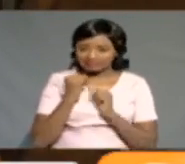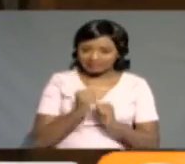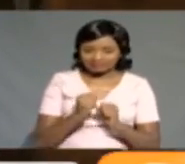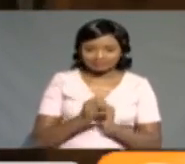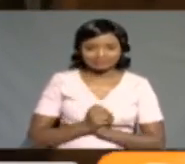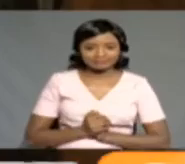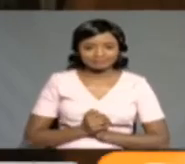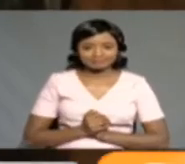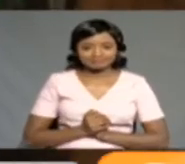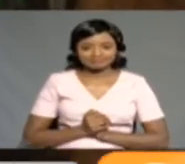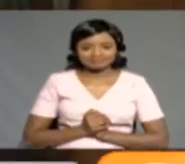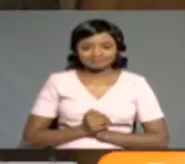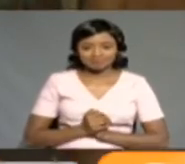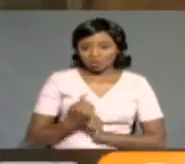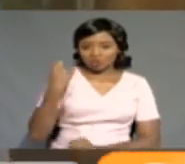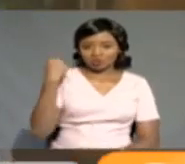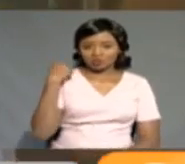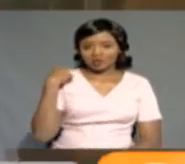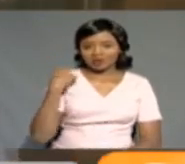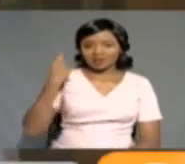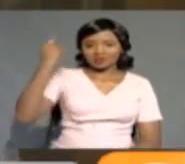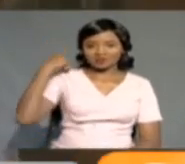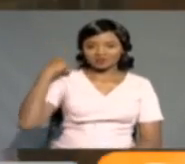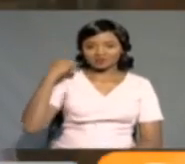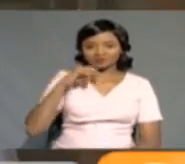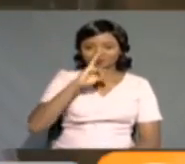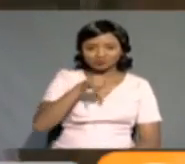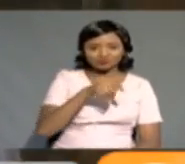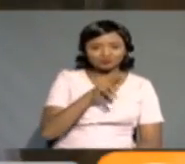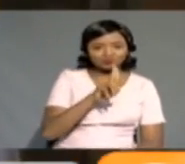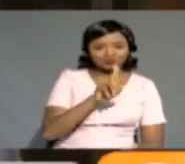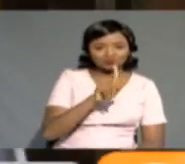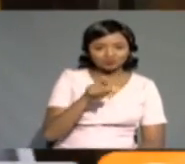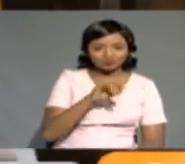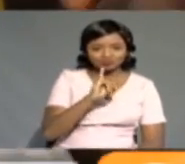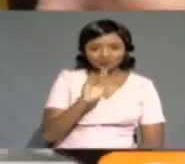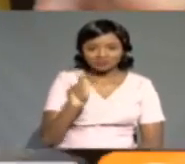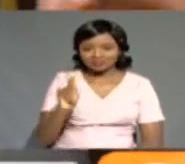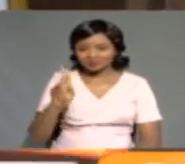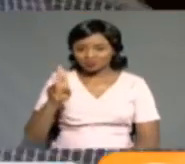Juzi? Na juzi kutwa nadhani.